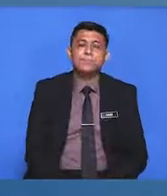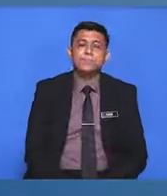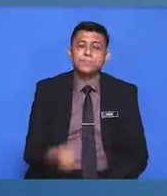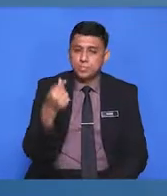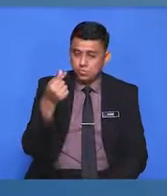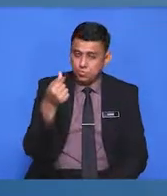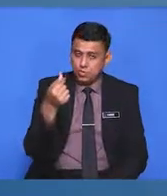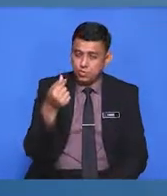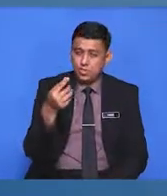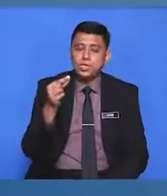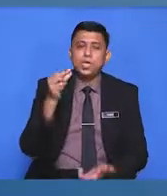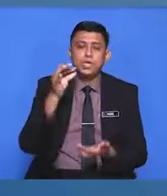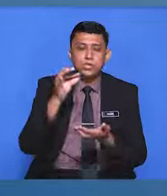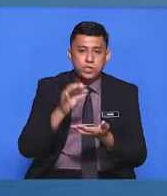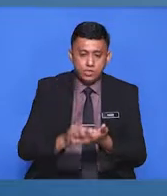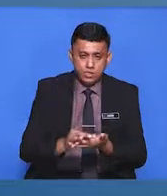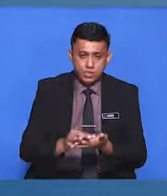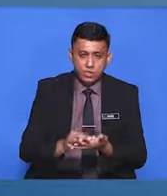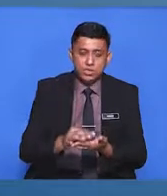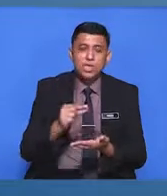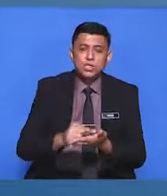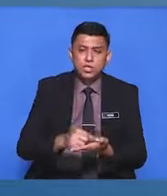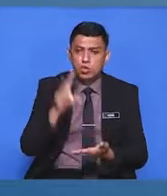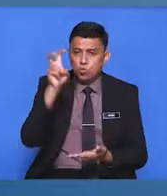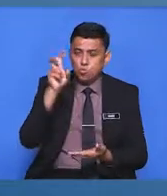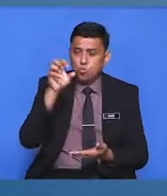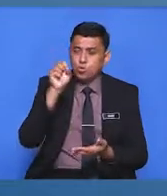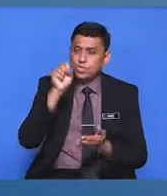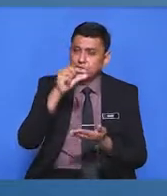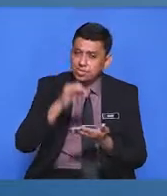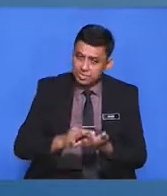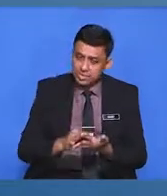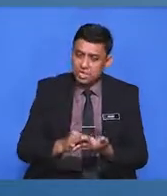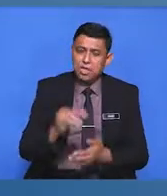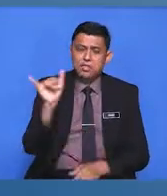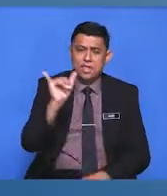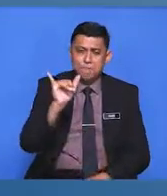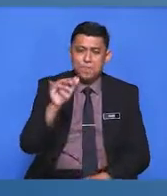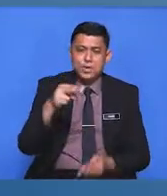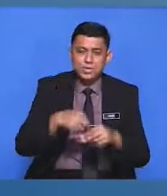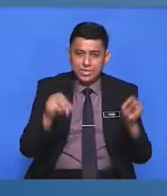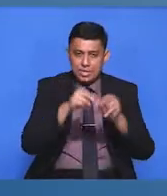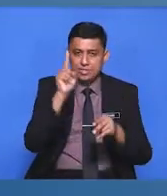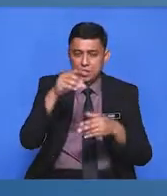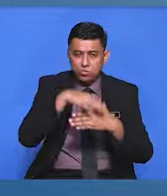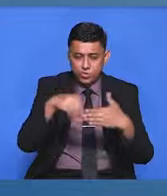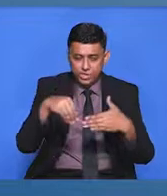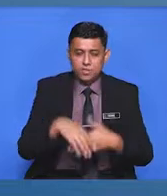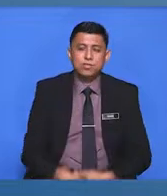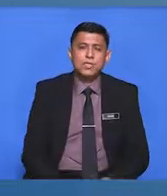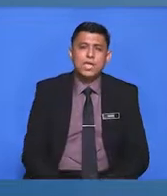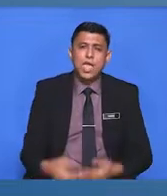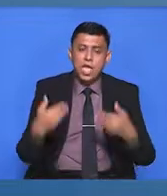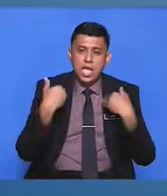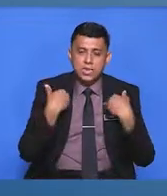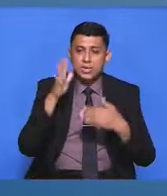Duit shilling 20 sen boleh disamakan nilai RM1 apabila kita